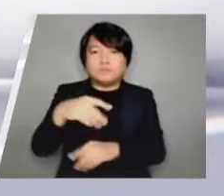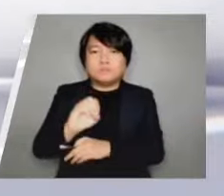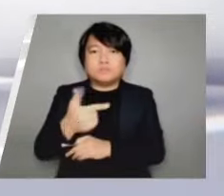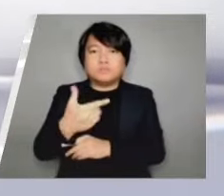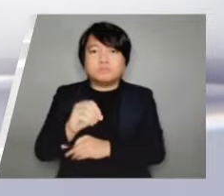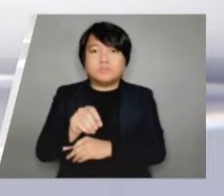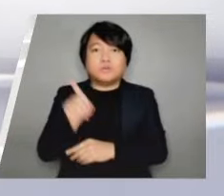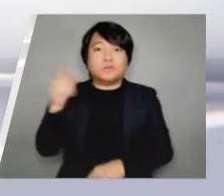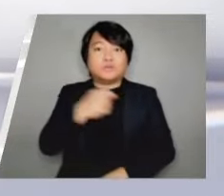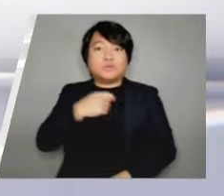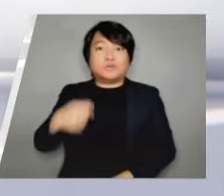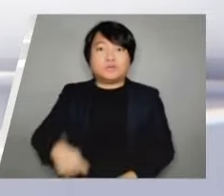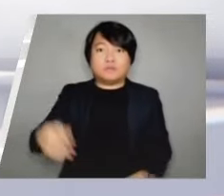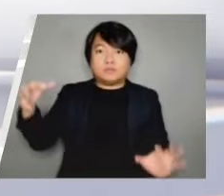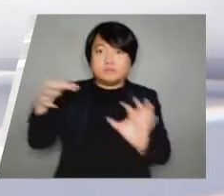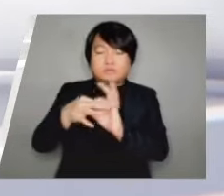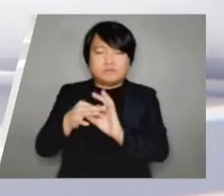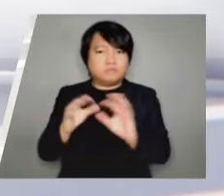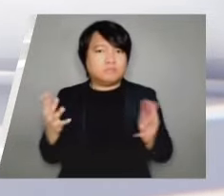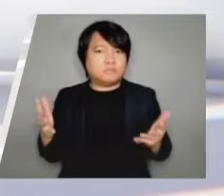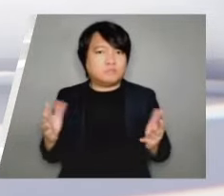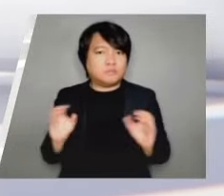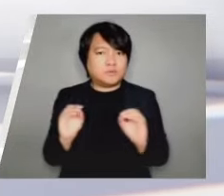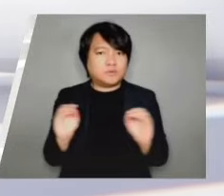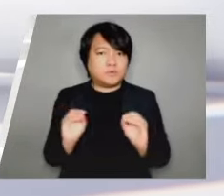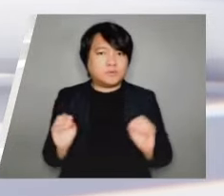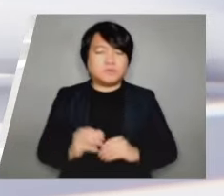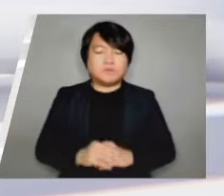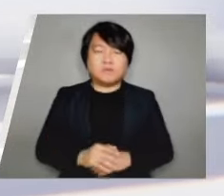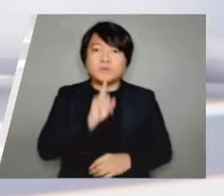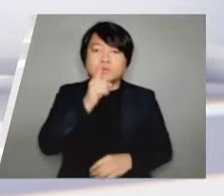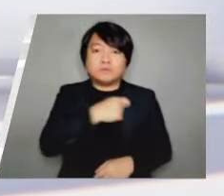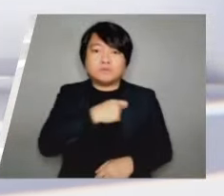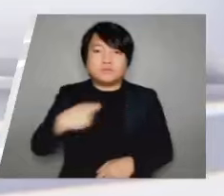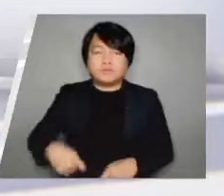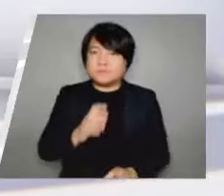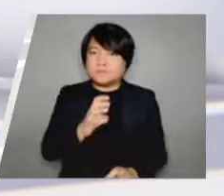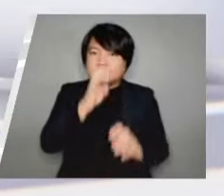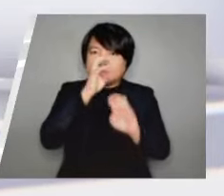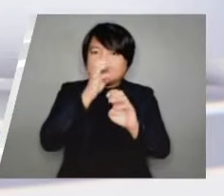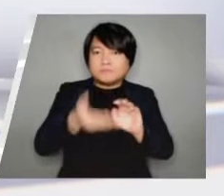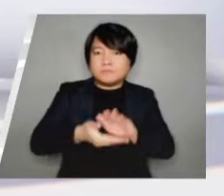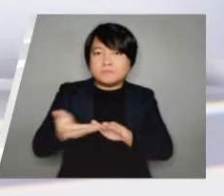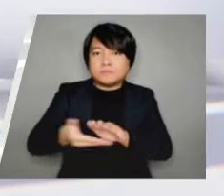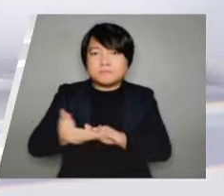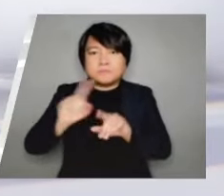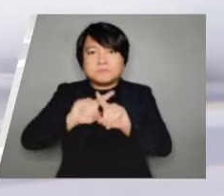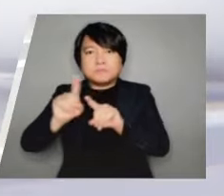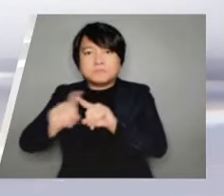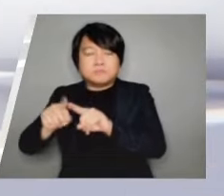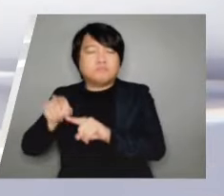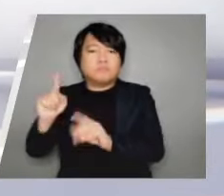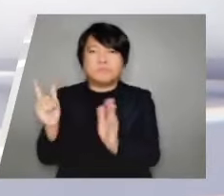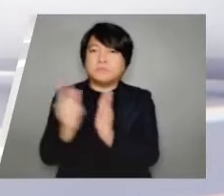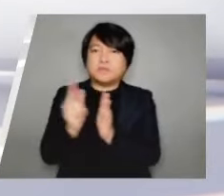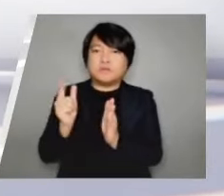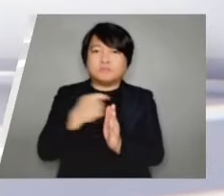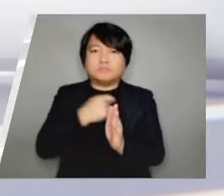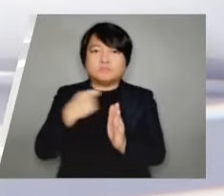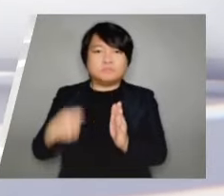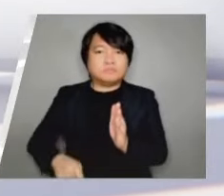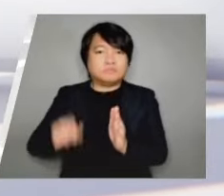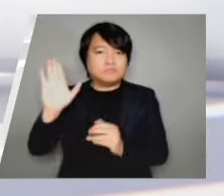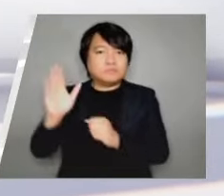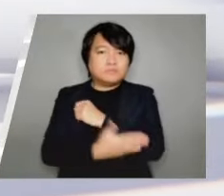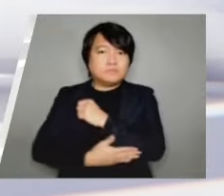Mahigpit daw na ipinagbabawal ng mga batas sa China ang anumang uri ng sugal at meron anilang ebidensya na nagsasangay ito sa iba pang